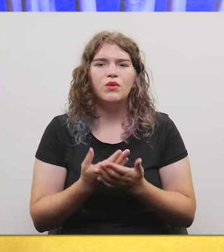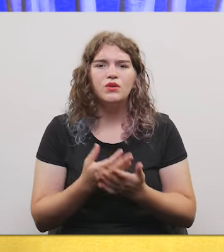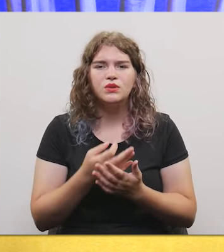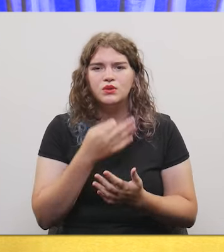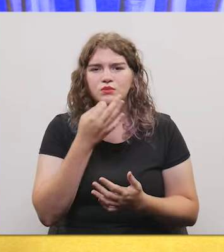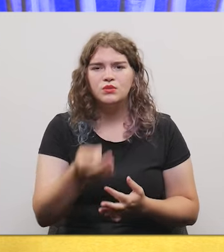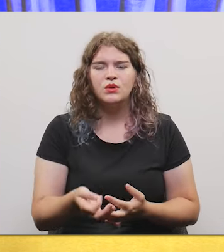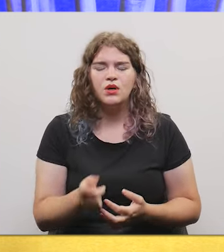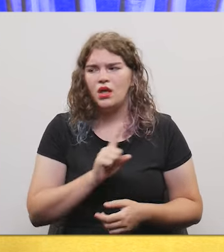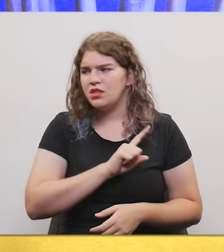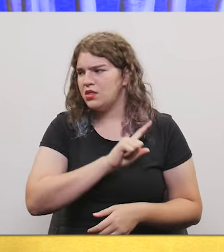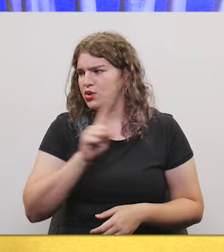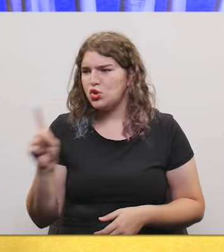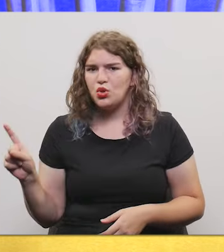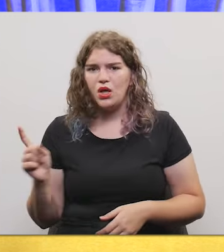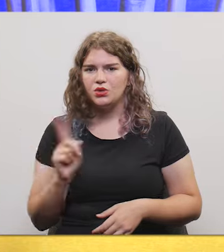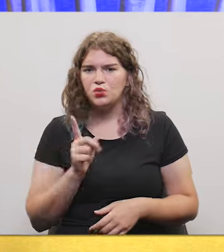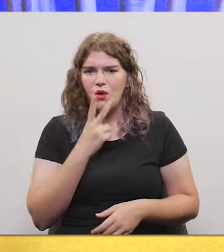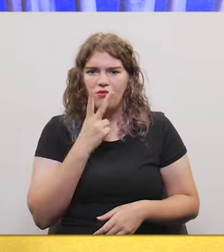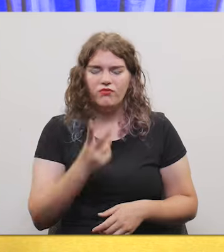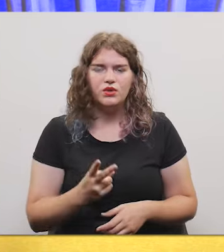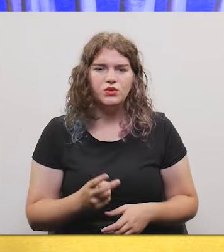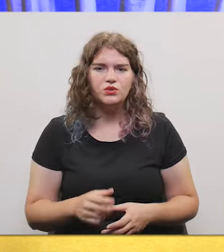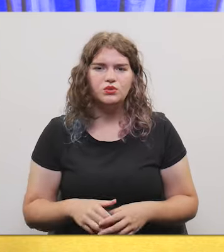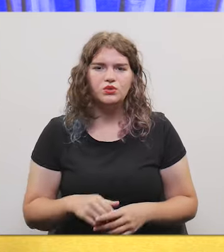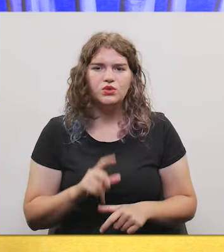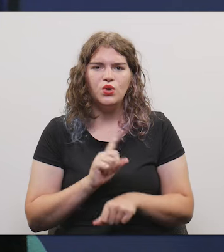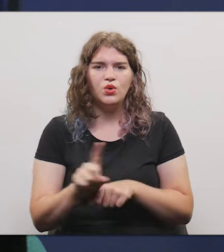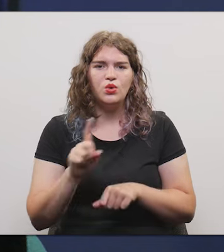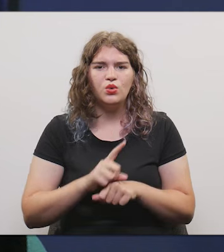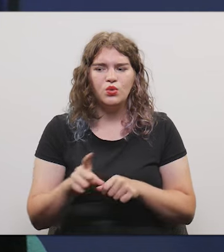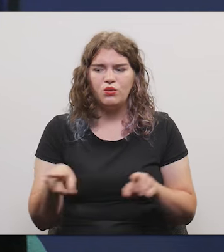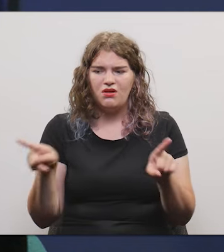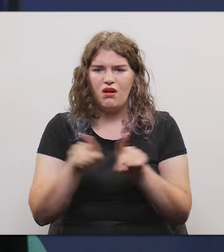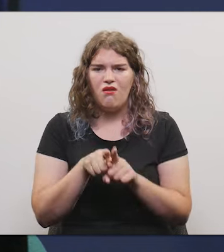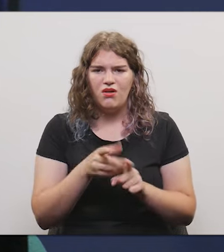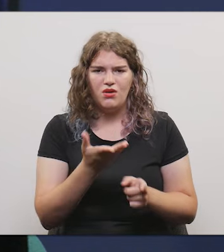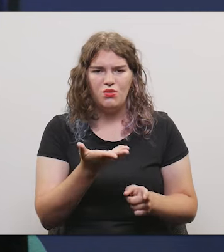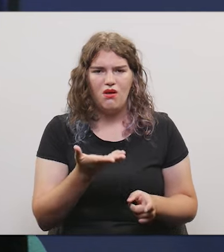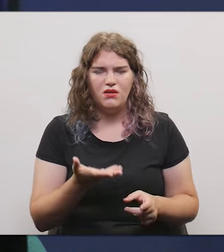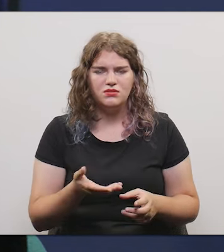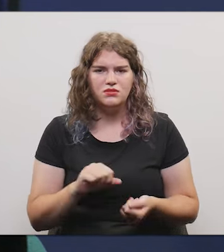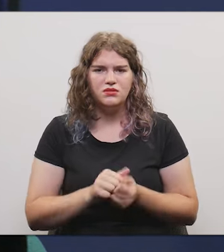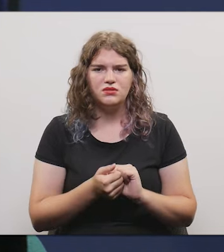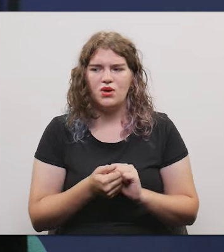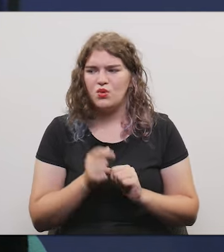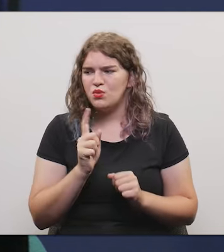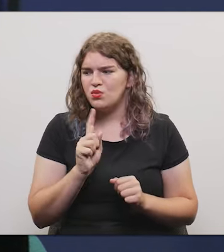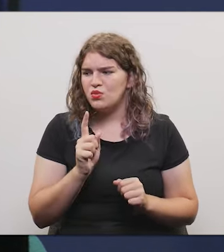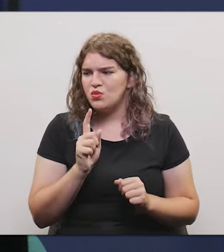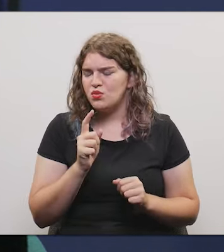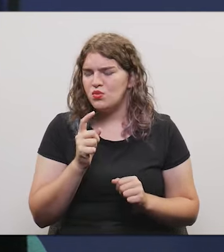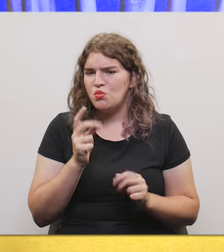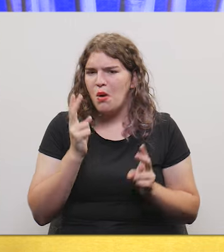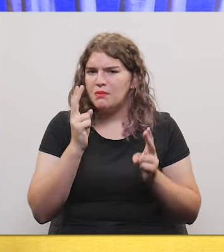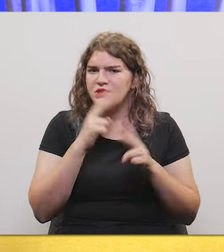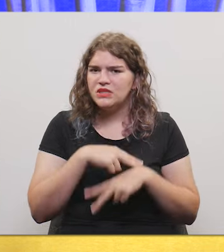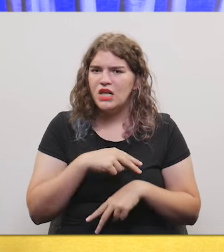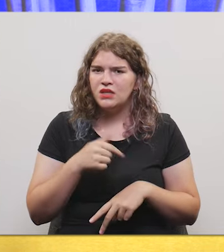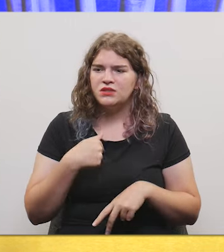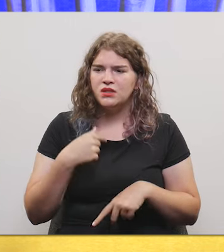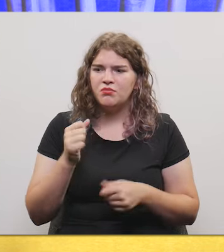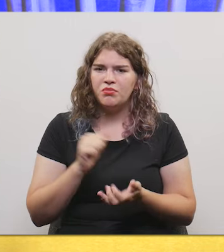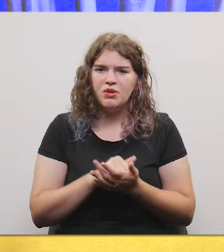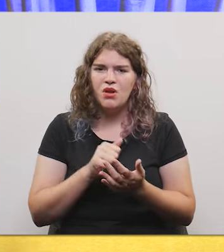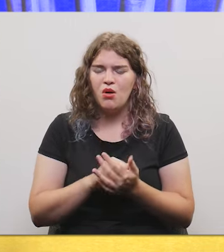cursanți, că spun, wow, niciodată nu am văzut lucrurile în felul acesta sau